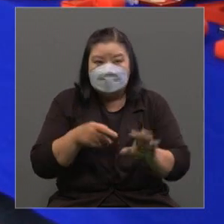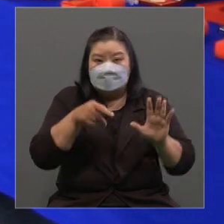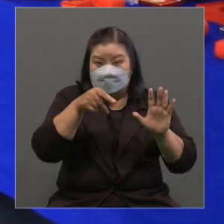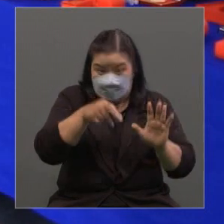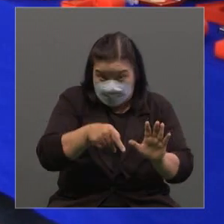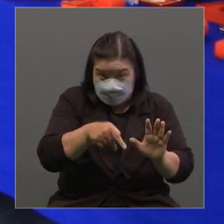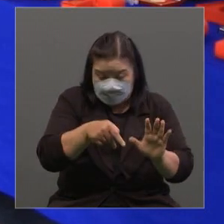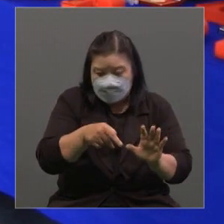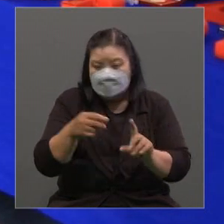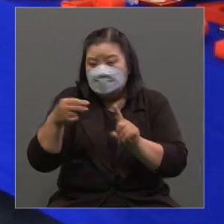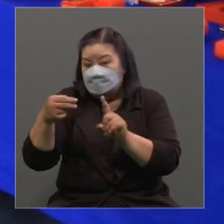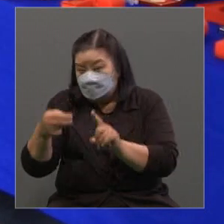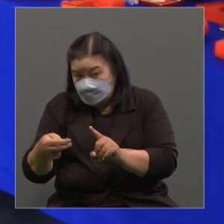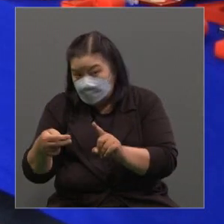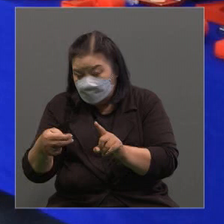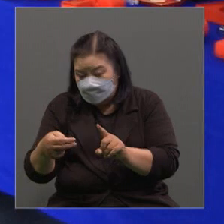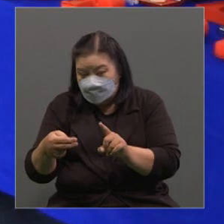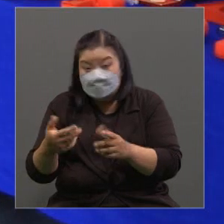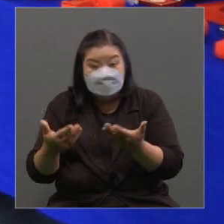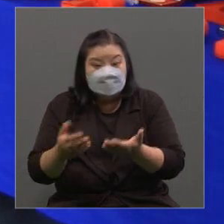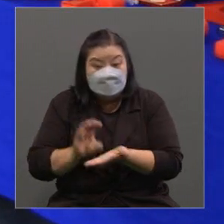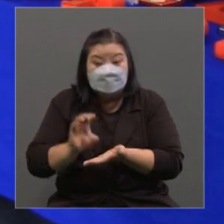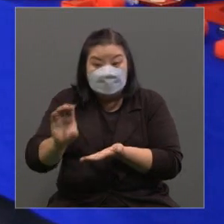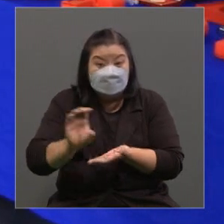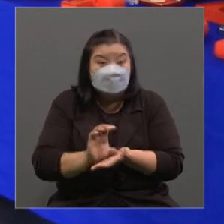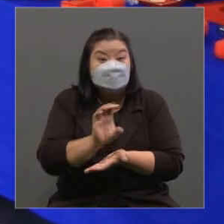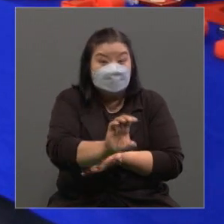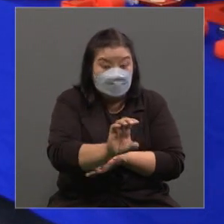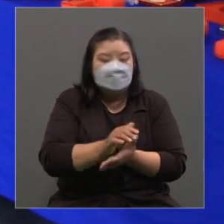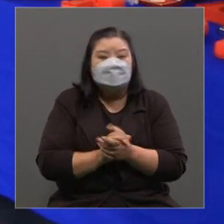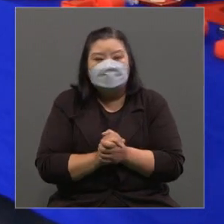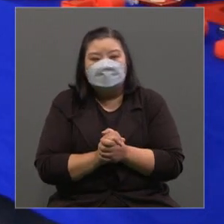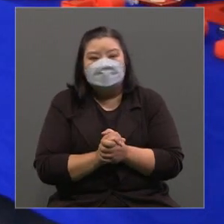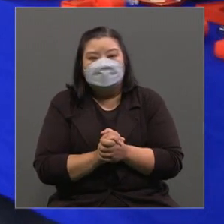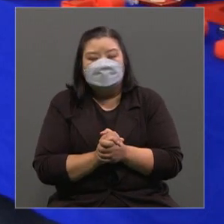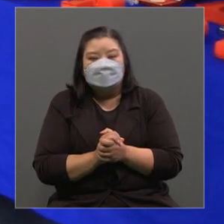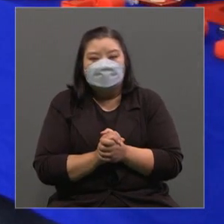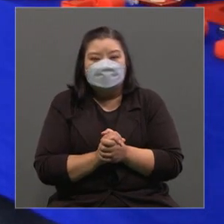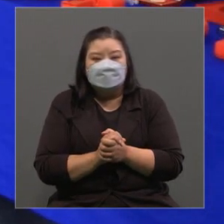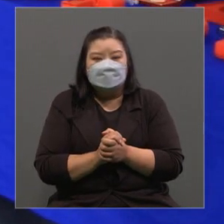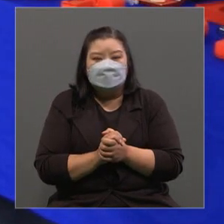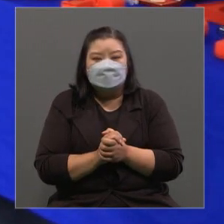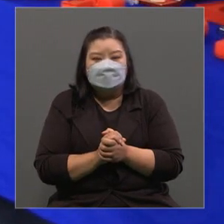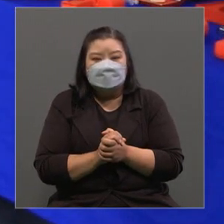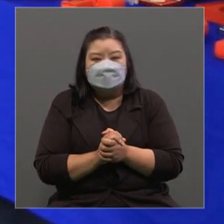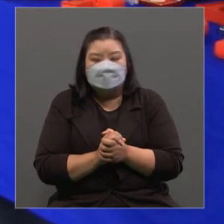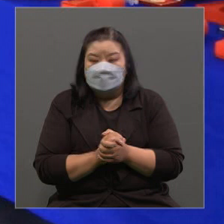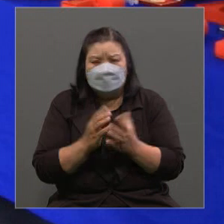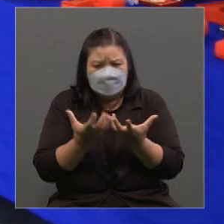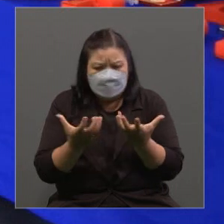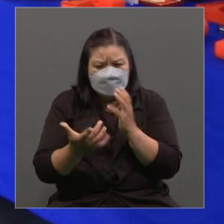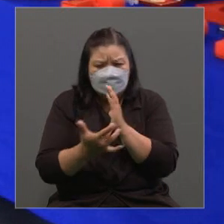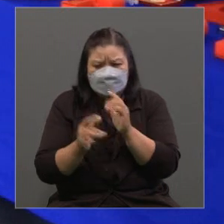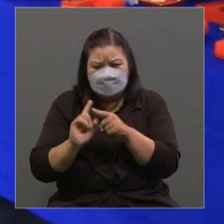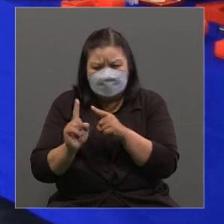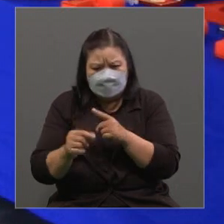ครับนี่คืองบประมาณที่วิทยาลัยสนับสนุนนะครับถึงว่าชิ้นงานทุกชิ้นงานที่ผลิตออกมานะครับ